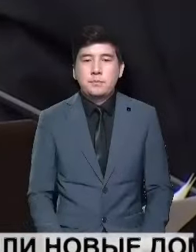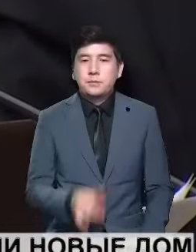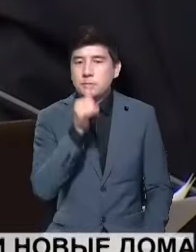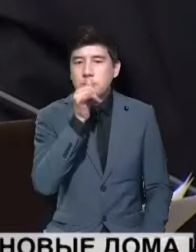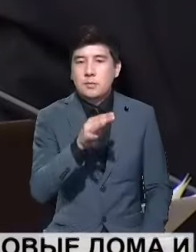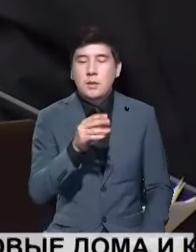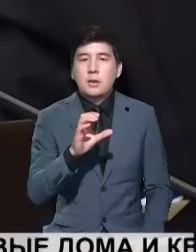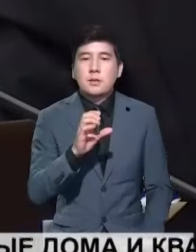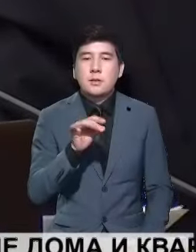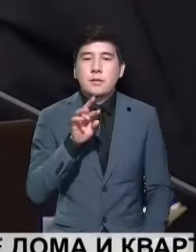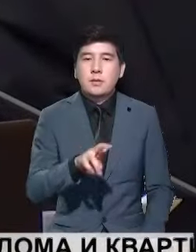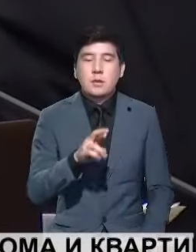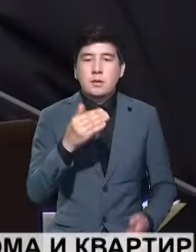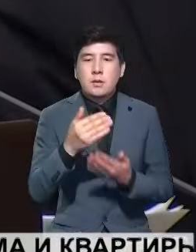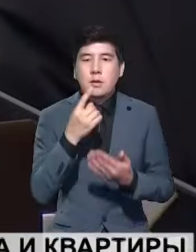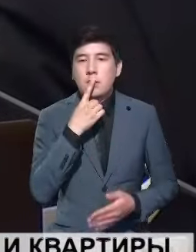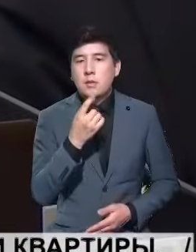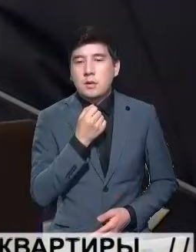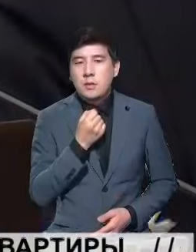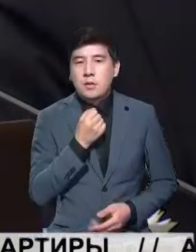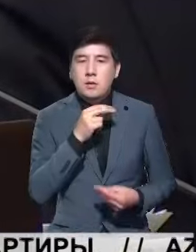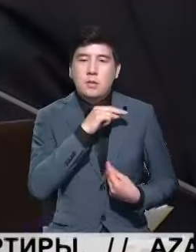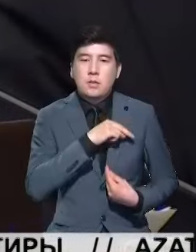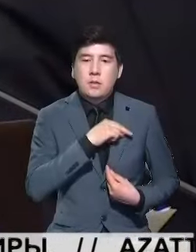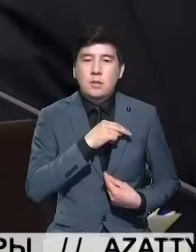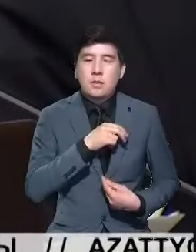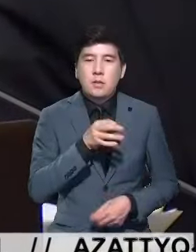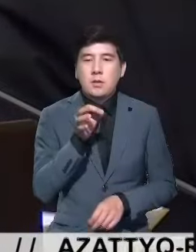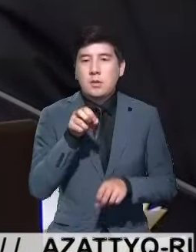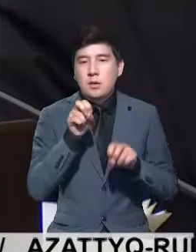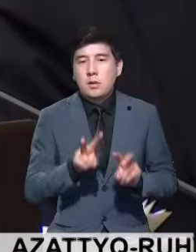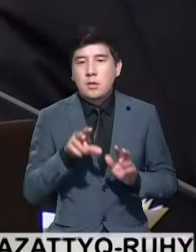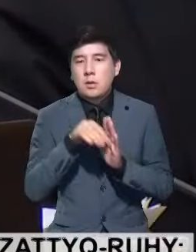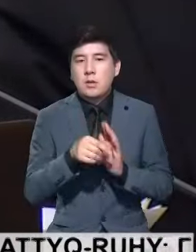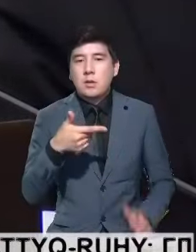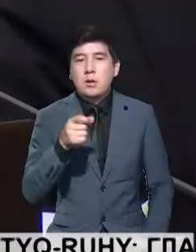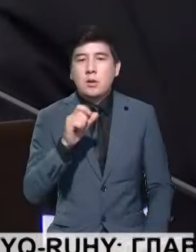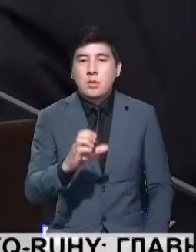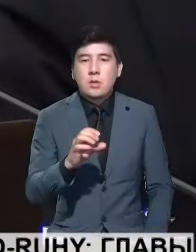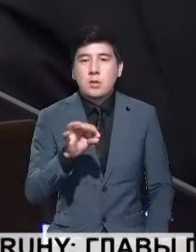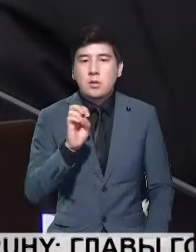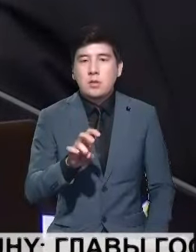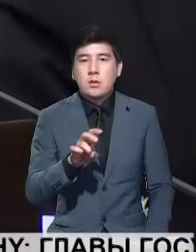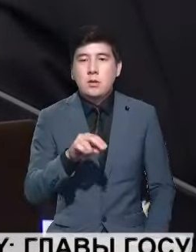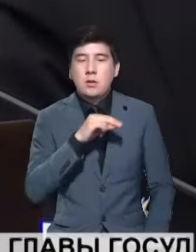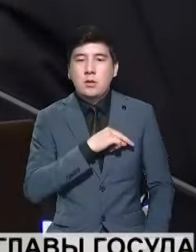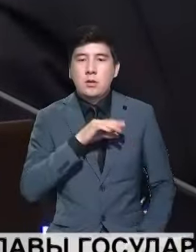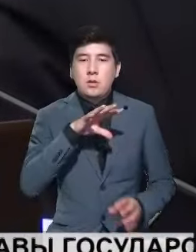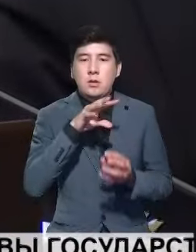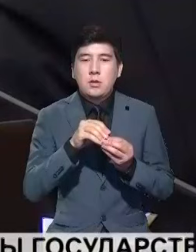ставки также госслужащие, военнослужащие, сотрудники специальных госорганов, руководители бюджетных организаций. Это